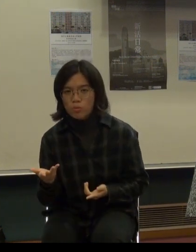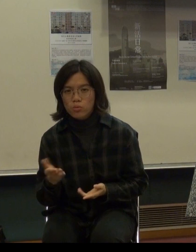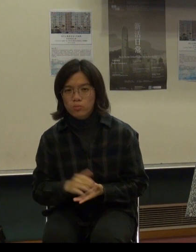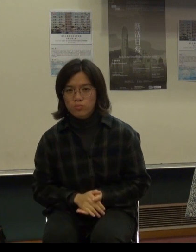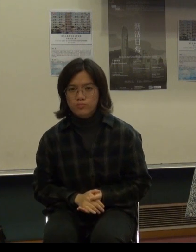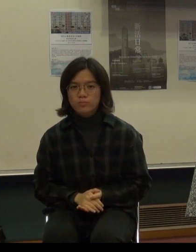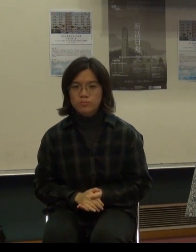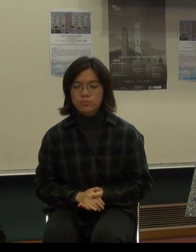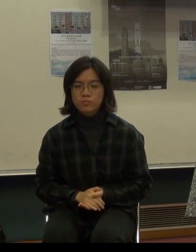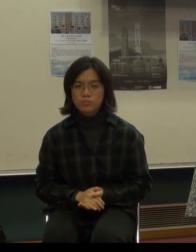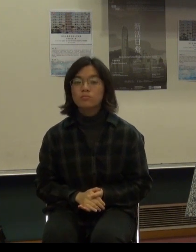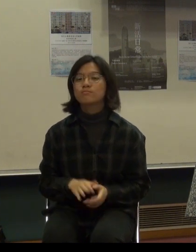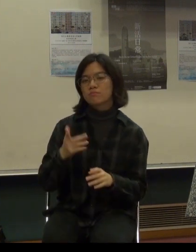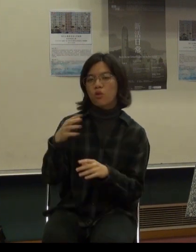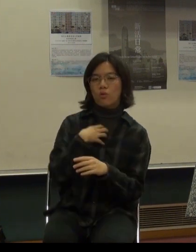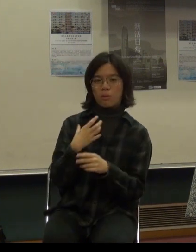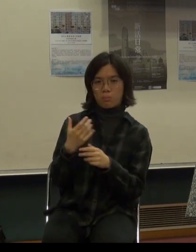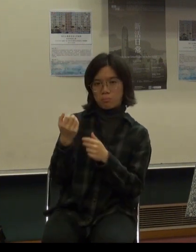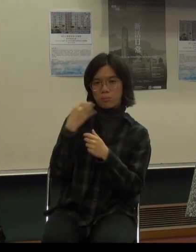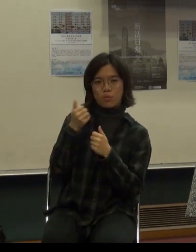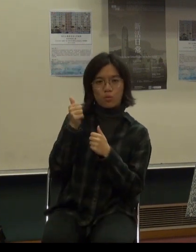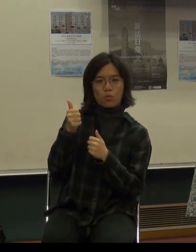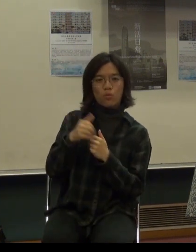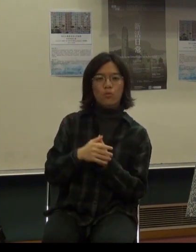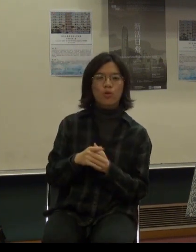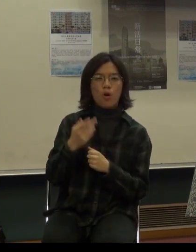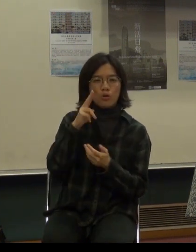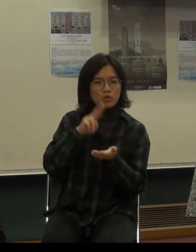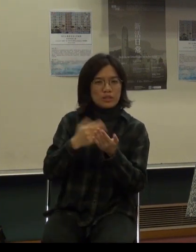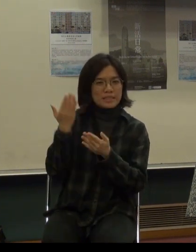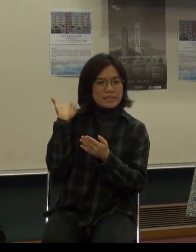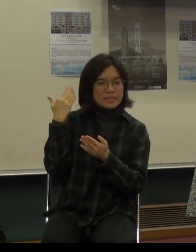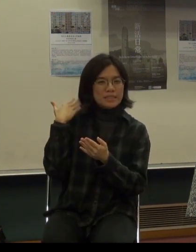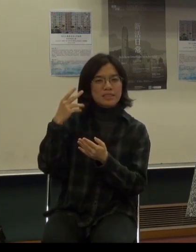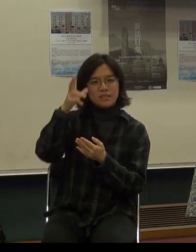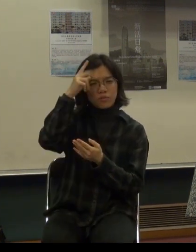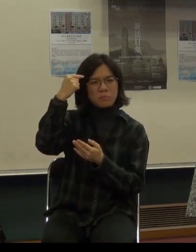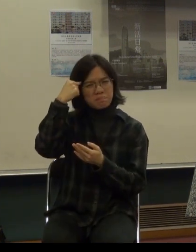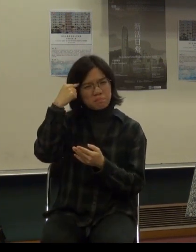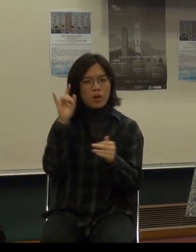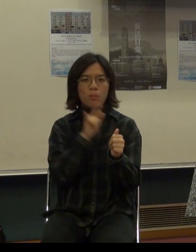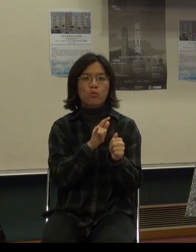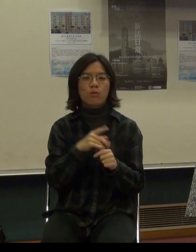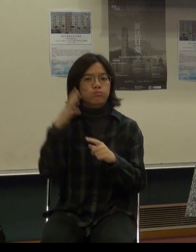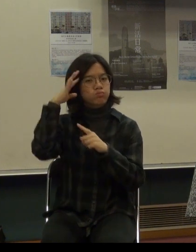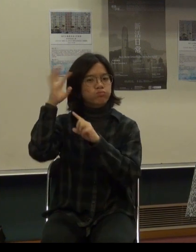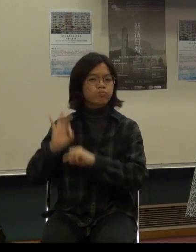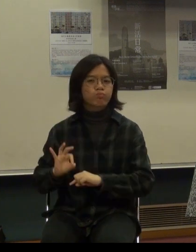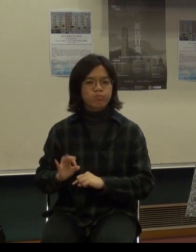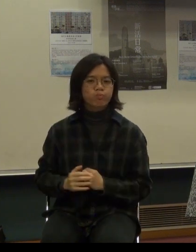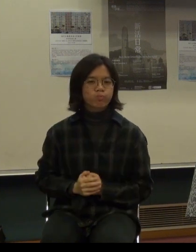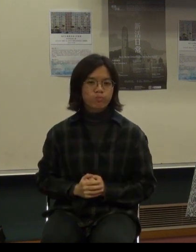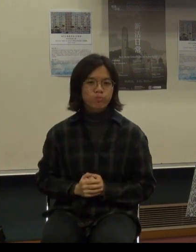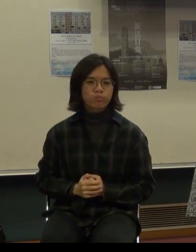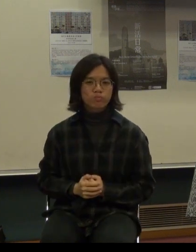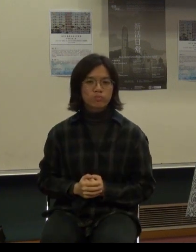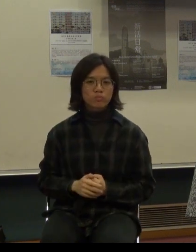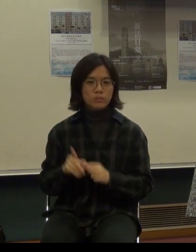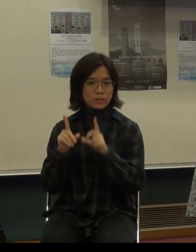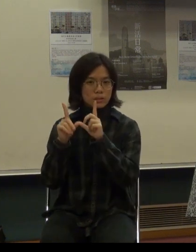我自己就相信咧，當時嘅政府咧並冇呢個保育嗰個意識嘅，即係話咧，其實佢冇因為嗰、